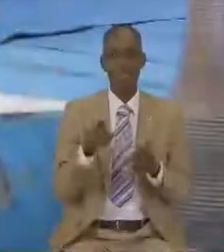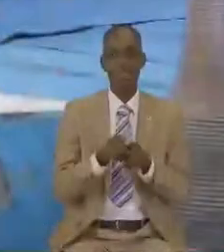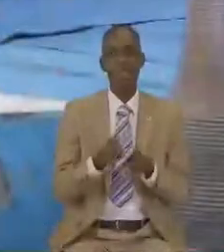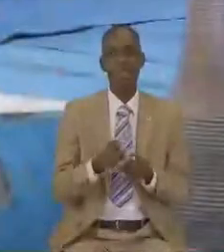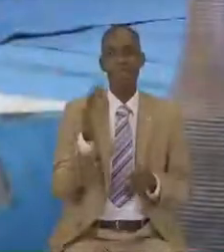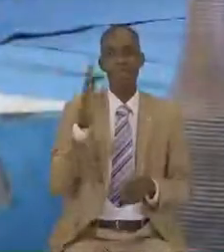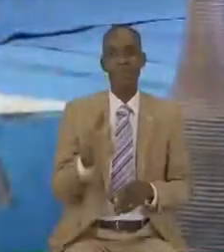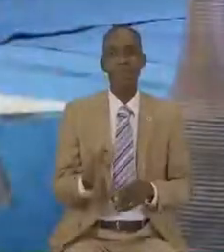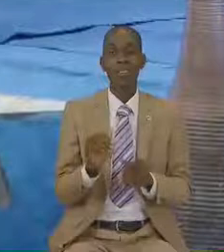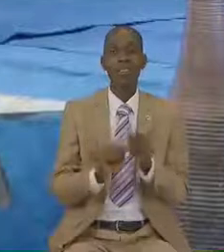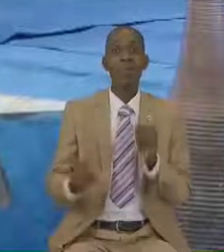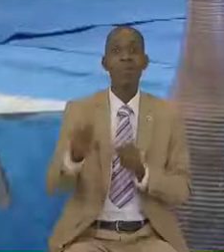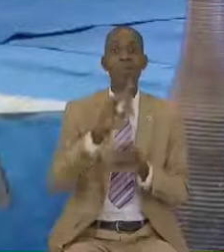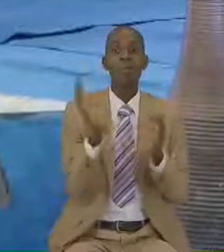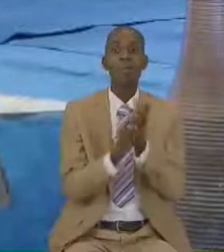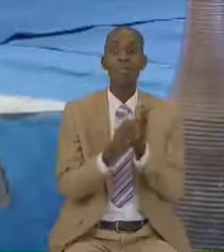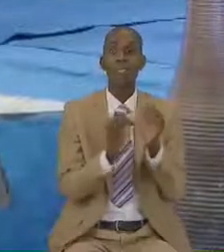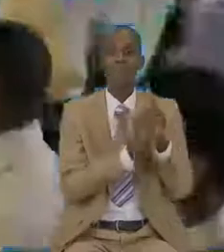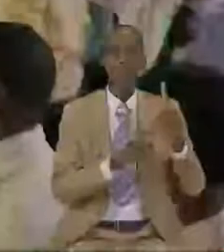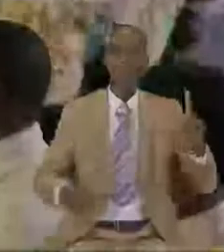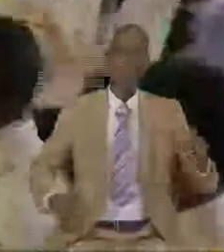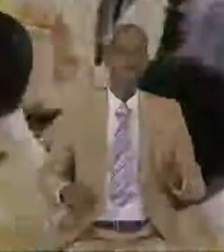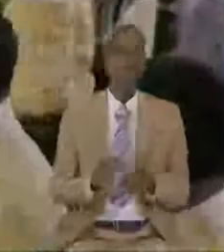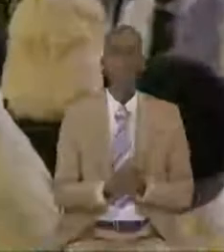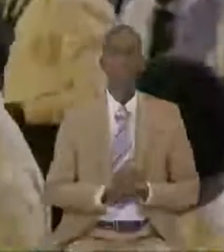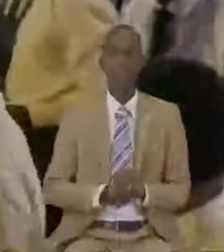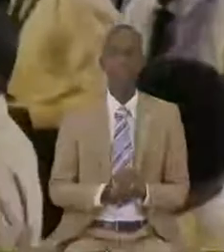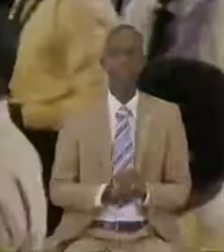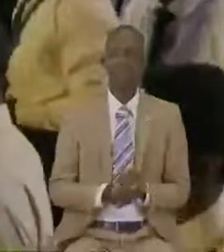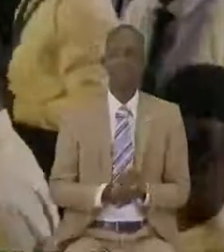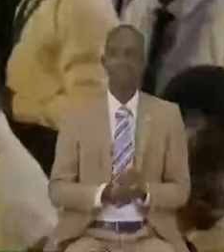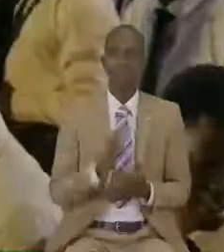Merci, Pasteur. Gloire à Dieu, à tout le monde.